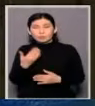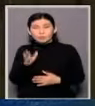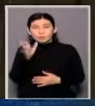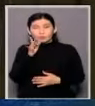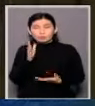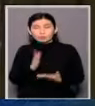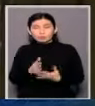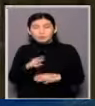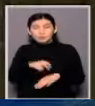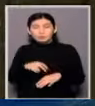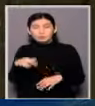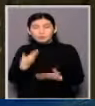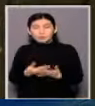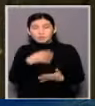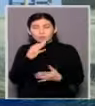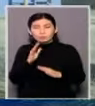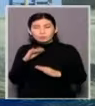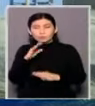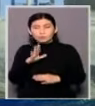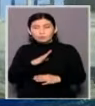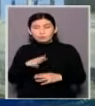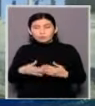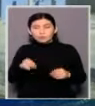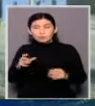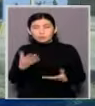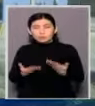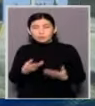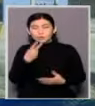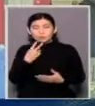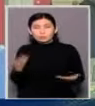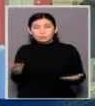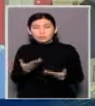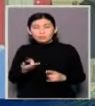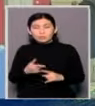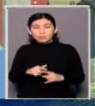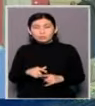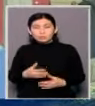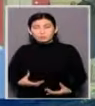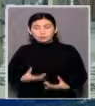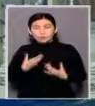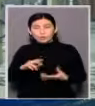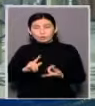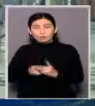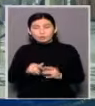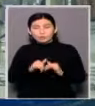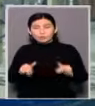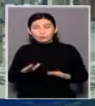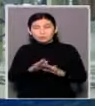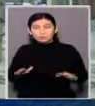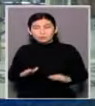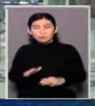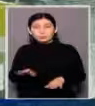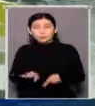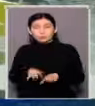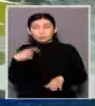времени. Врачи советуют родителям обратиться к специалистам, если вы видите какие-либо странные изменения в развитии ребенка.